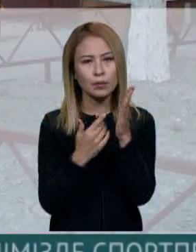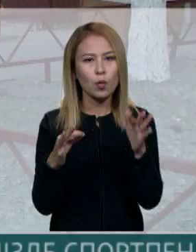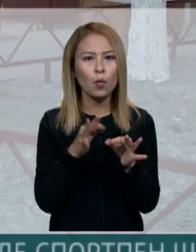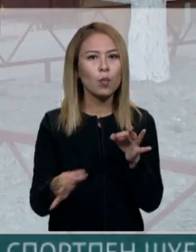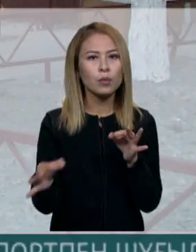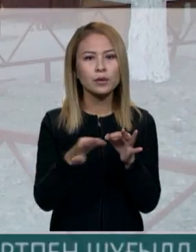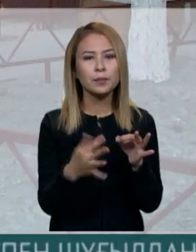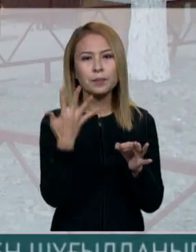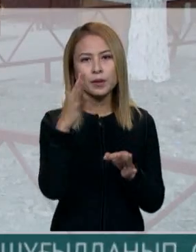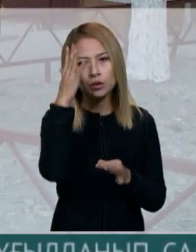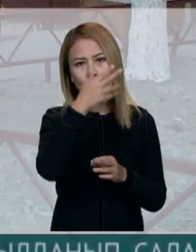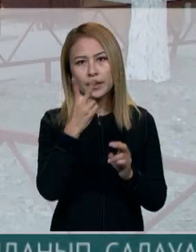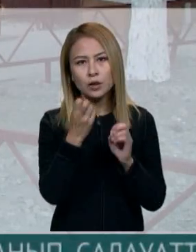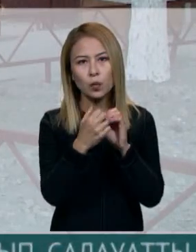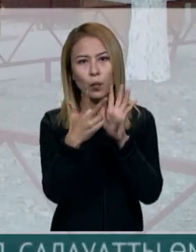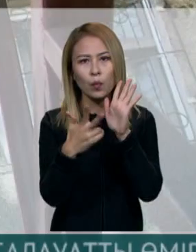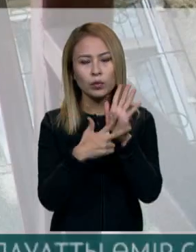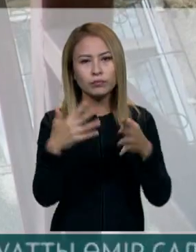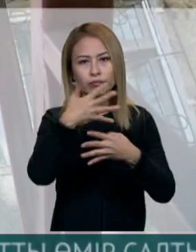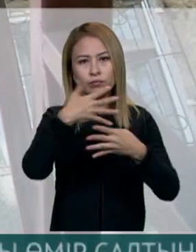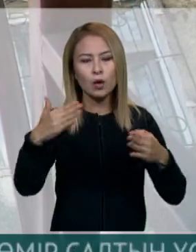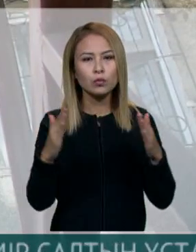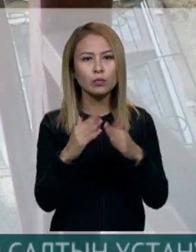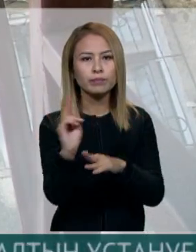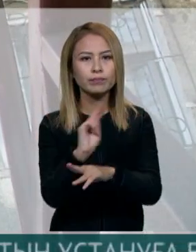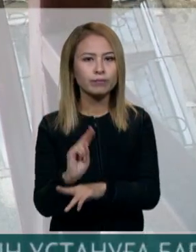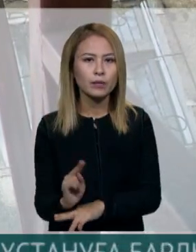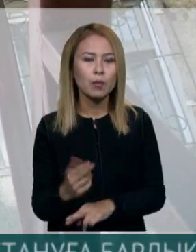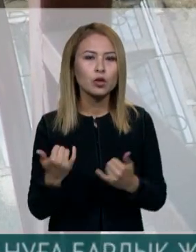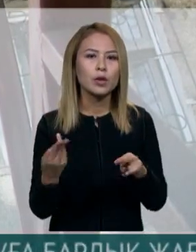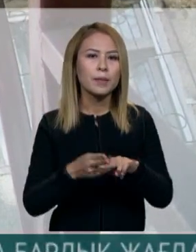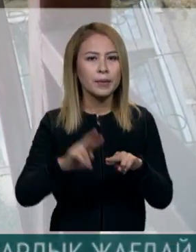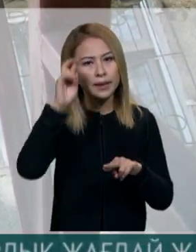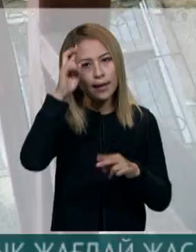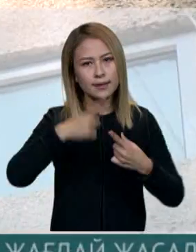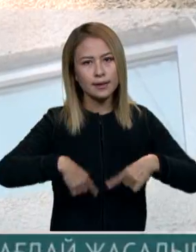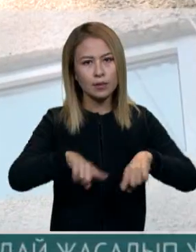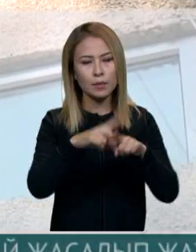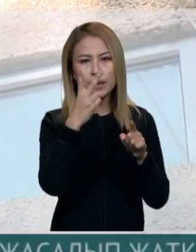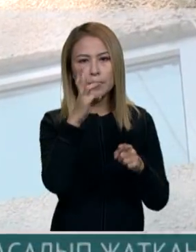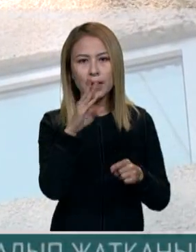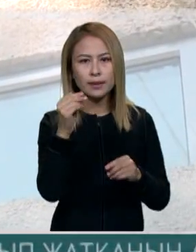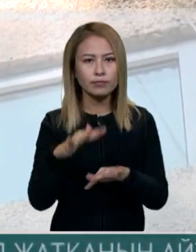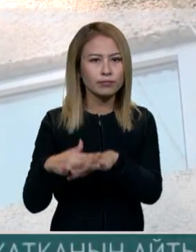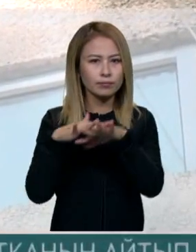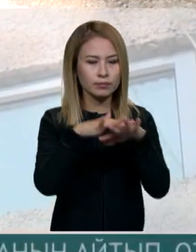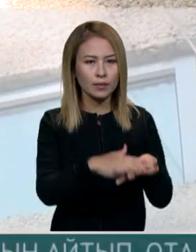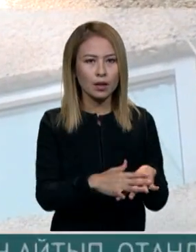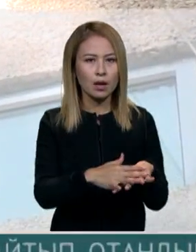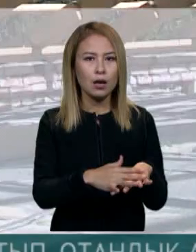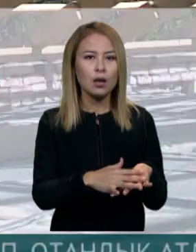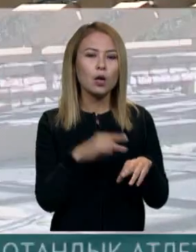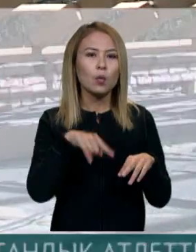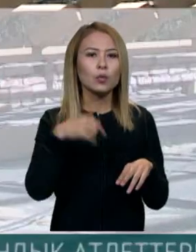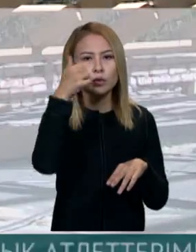облыста 5 жылда 218 көпқабатты үй жөндеуден өткен. Бұл шараларға мемлекеттік қазынадан 2 миллиард теңгеден астам қаражат